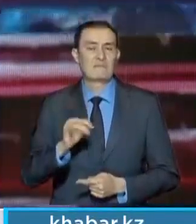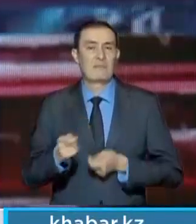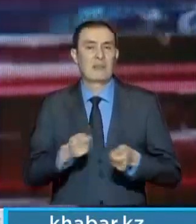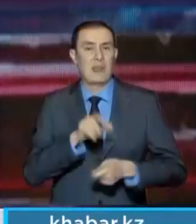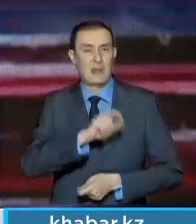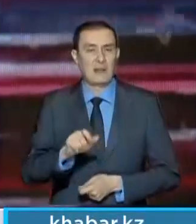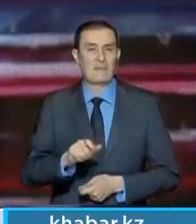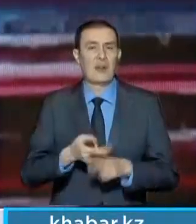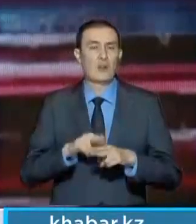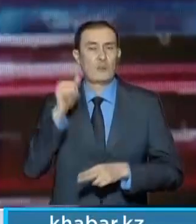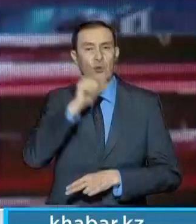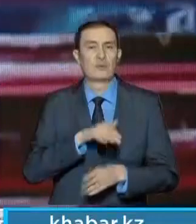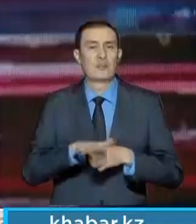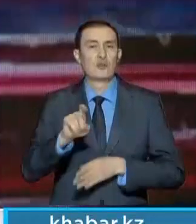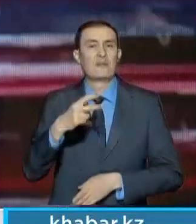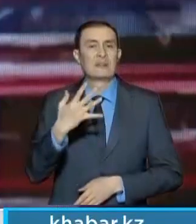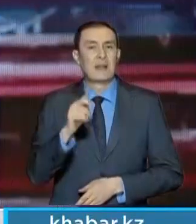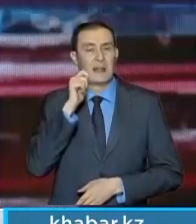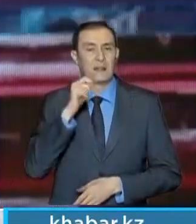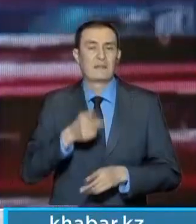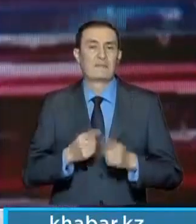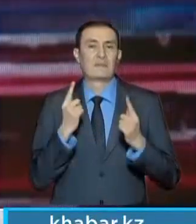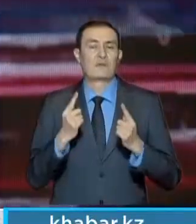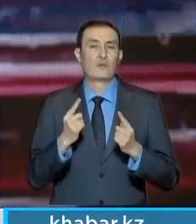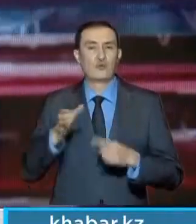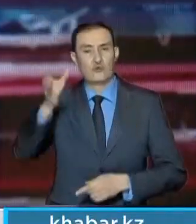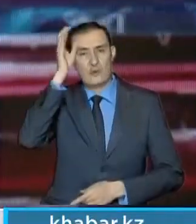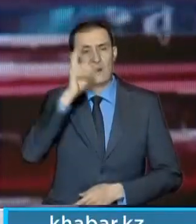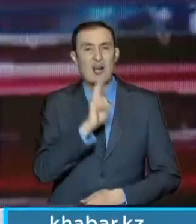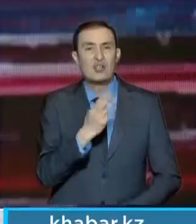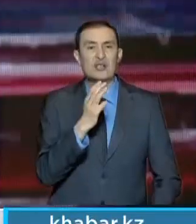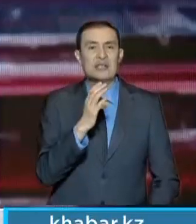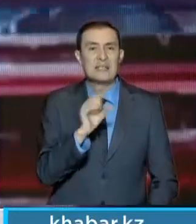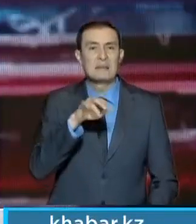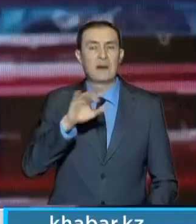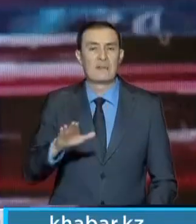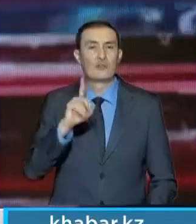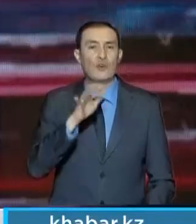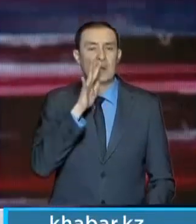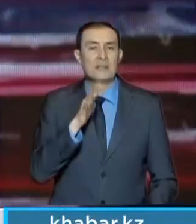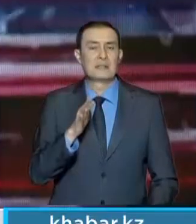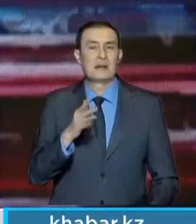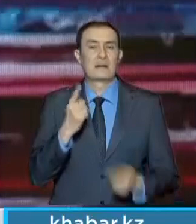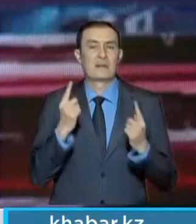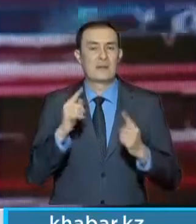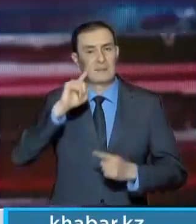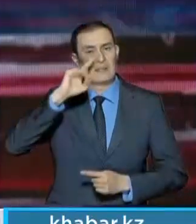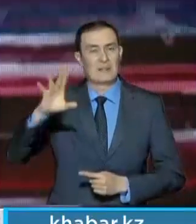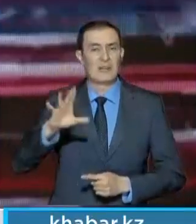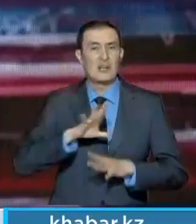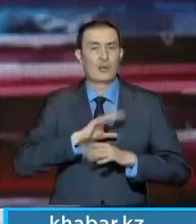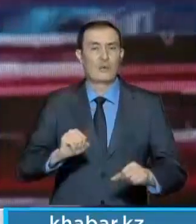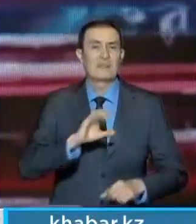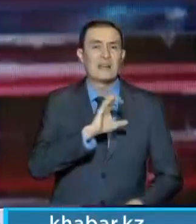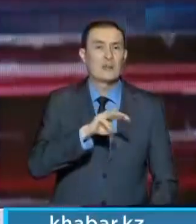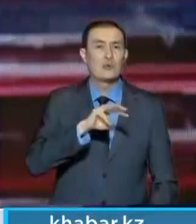В этом году исполняется 125 лет со дня рождения знаменитого ученого Каныша Сатпаева и 100 лет со дня рождения прославленных героев